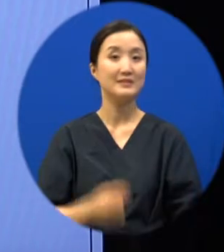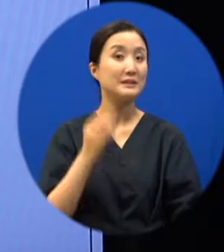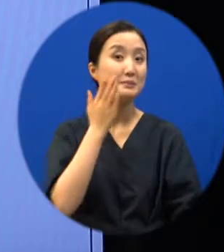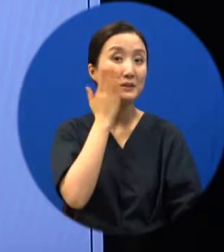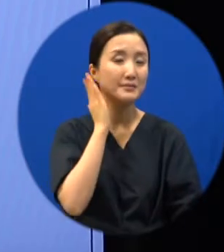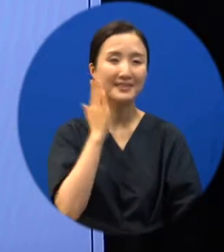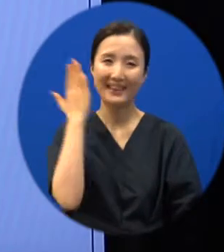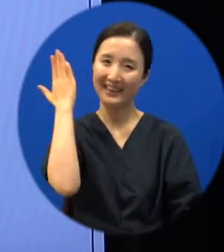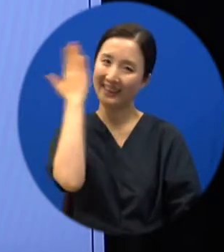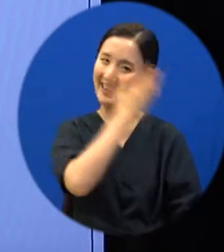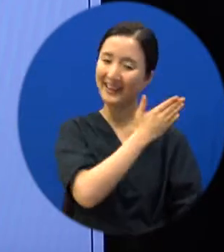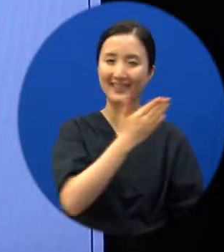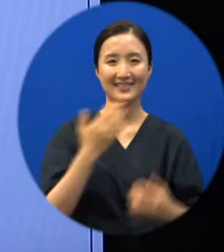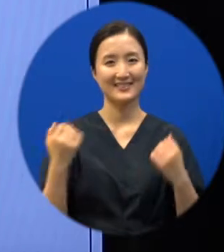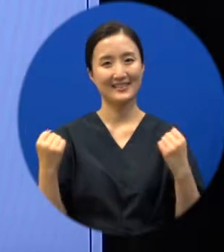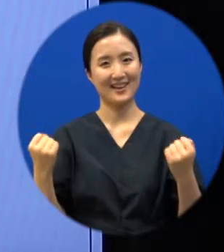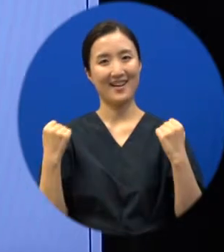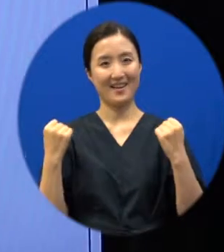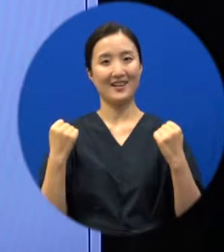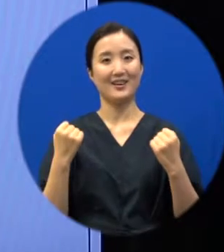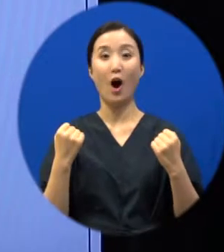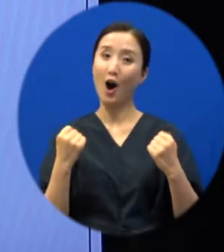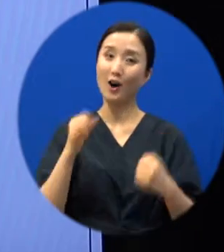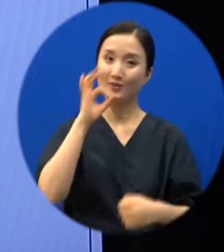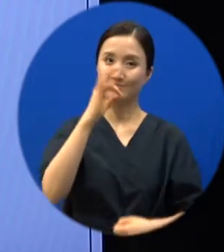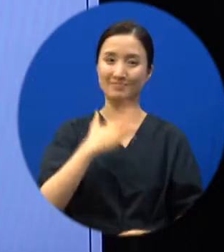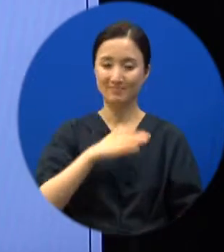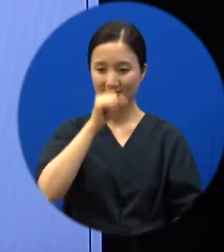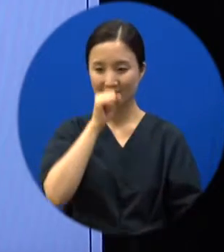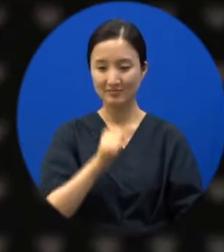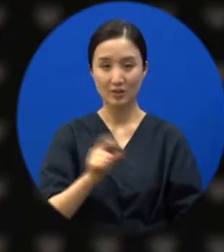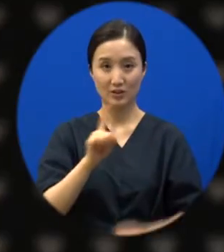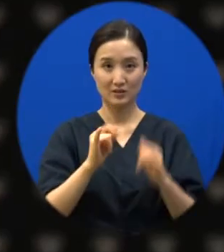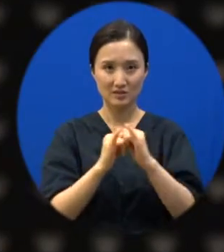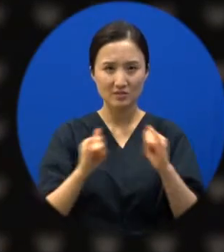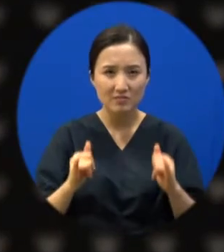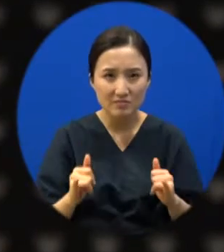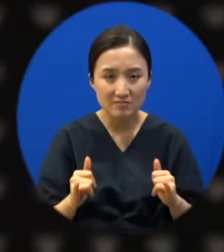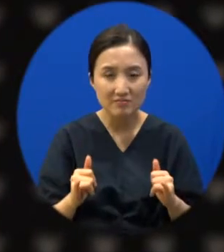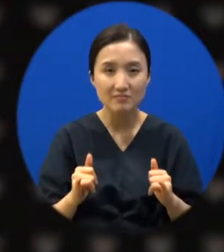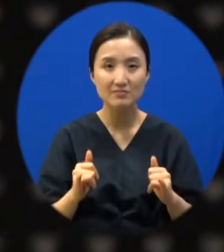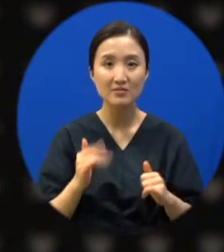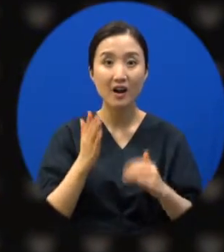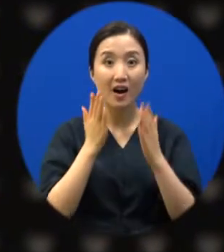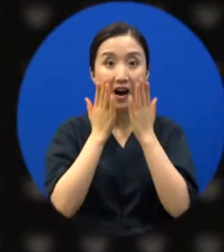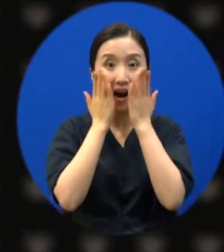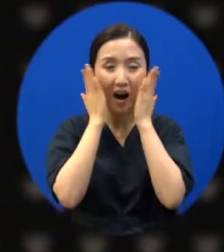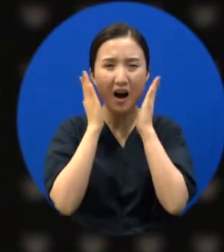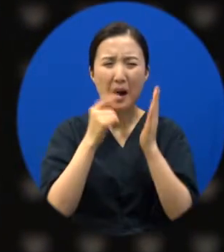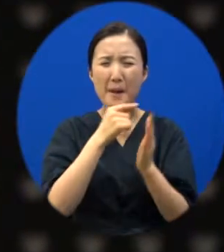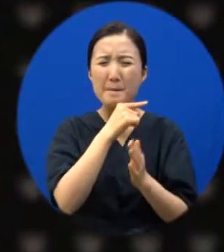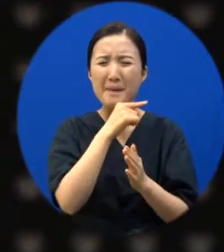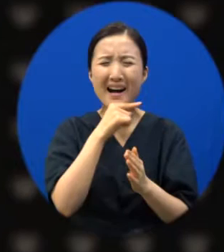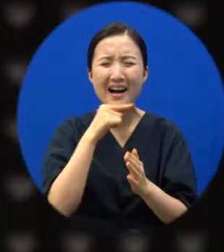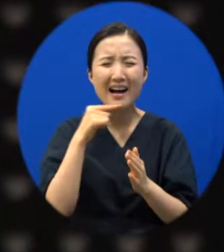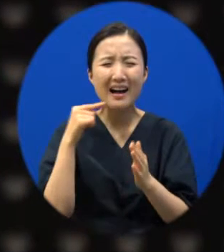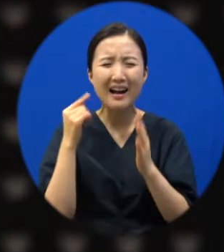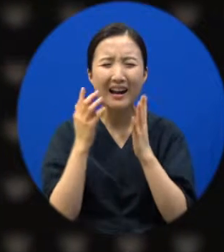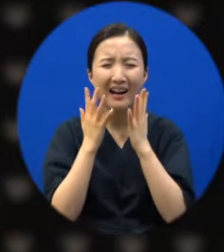깨끗하고 건강한 피부에서 우리는 호감을 느낍니다. 근데 어떤 분이 봤는데 굉장히 얼굴이